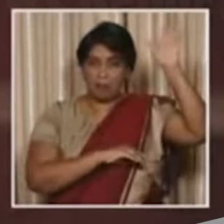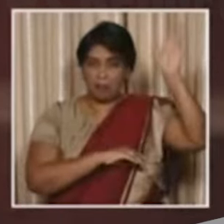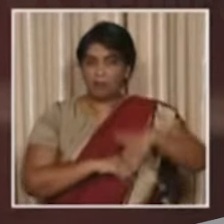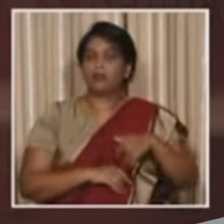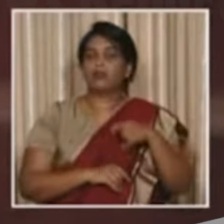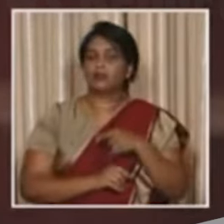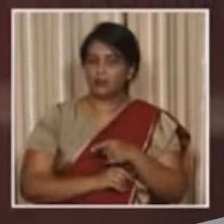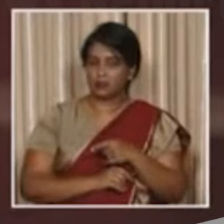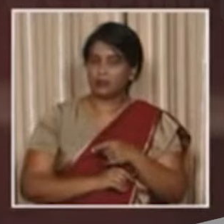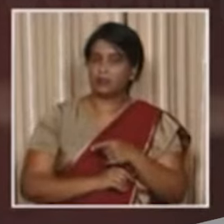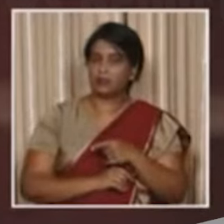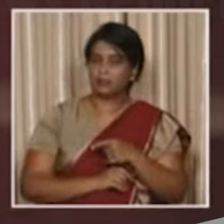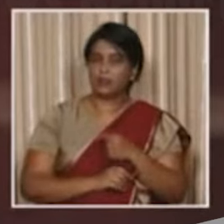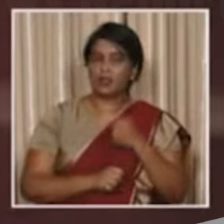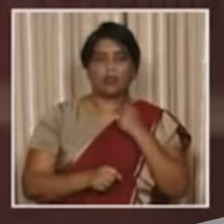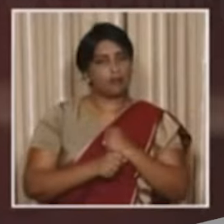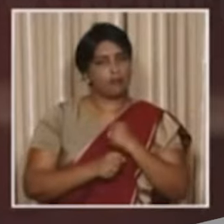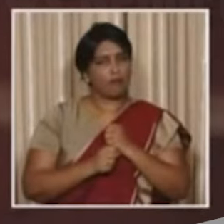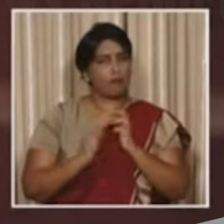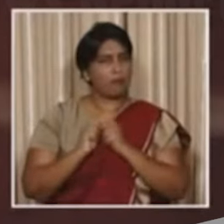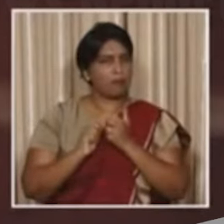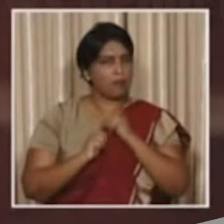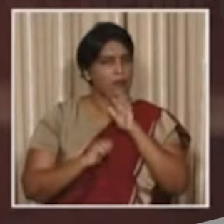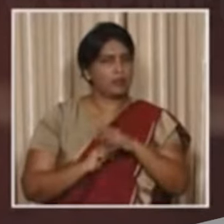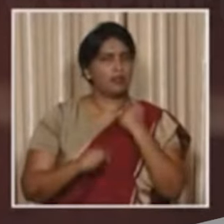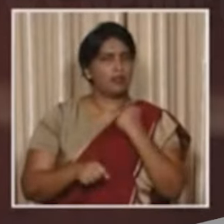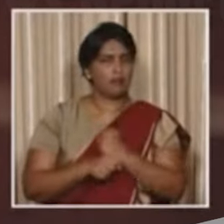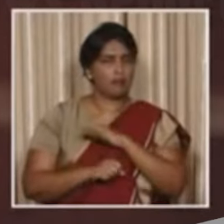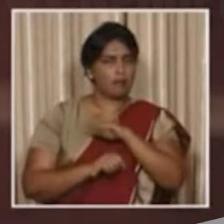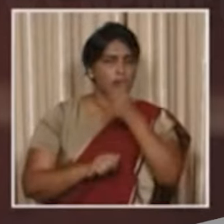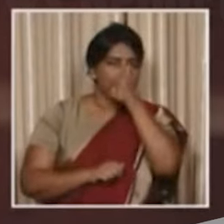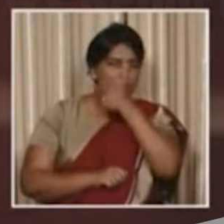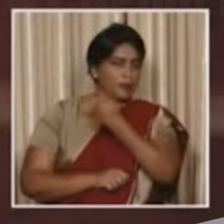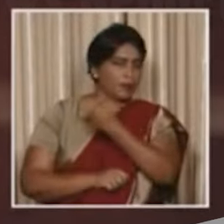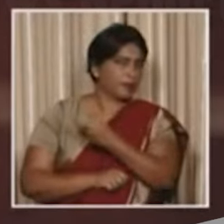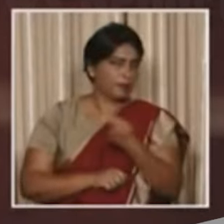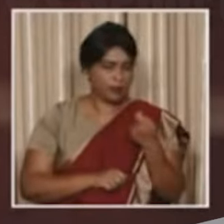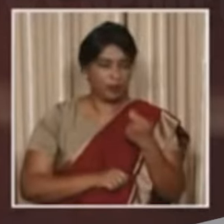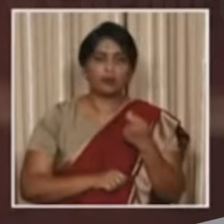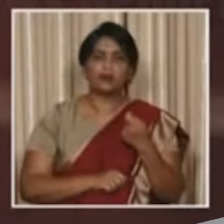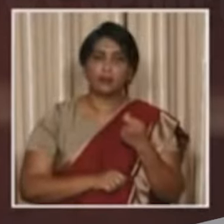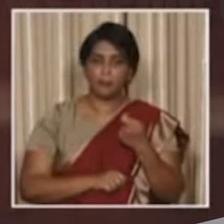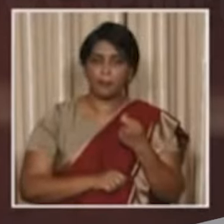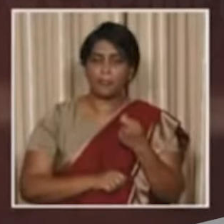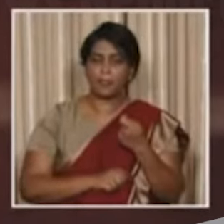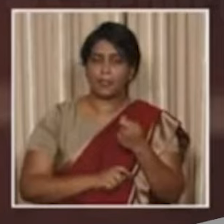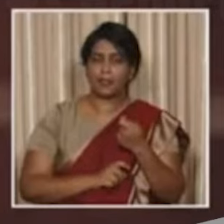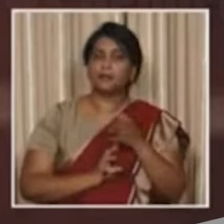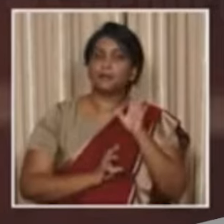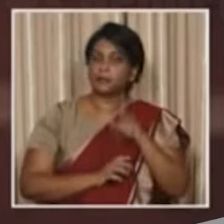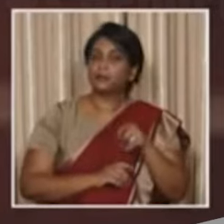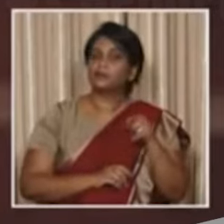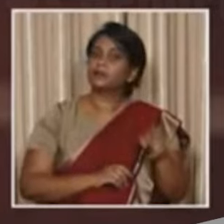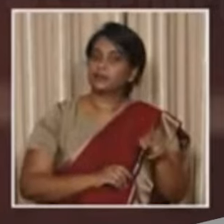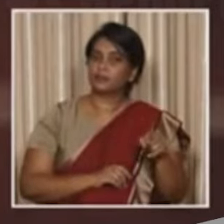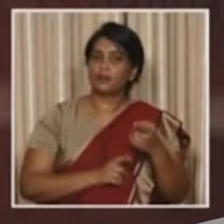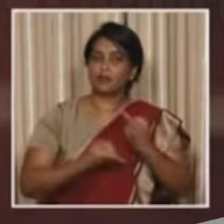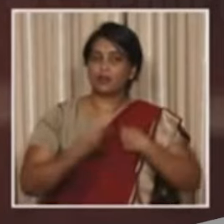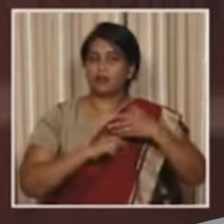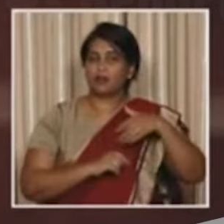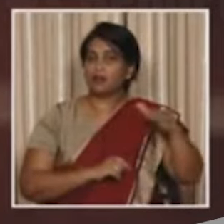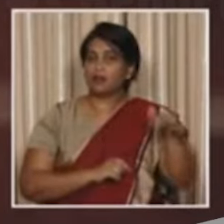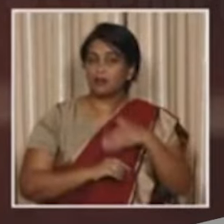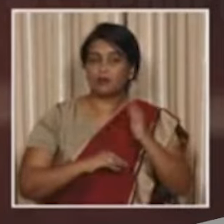හරි රජයට හානියක් කරලා රජයේ දේපල් වංචනික විදියට අරගෙන දේපල අරගෙන තියෙනවා නම් ඒක අපිට අය